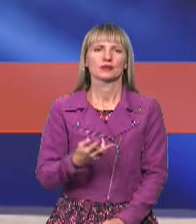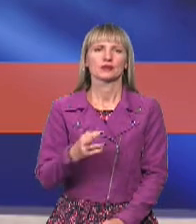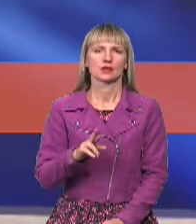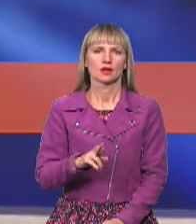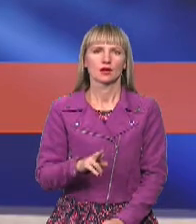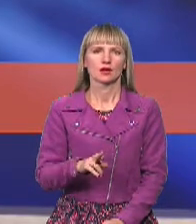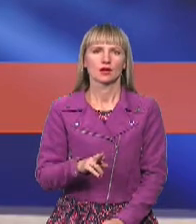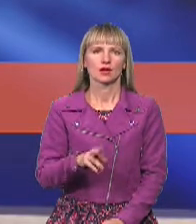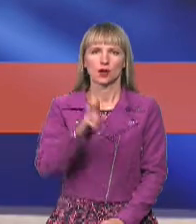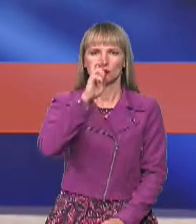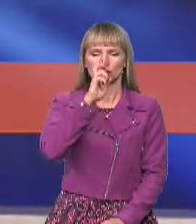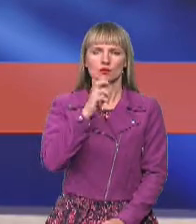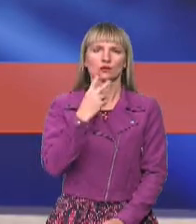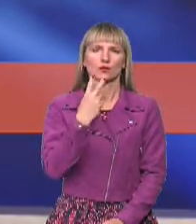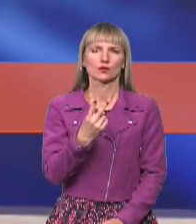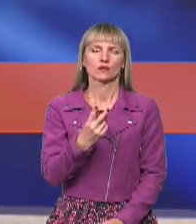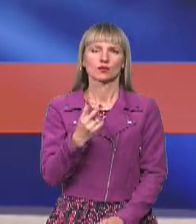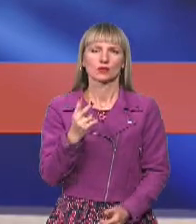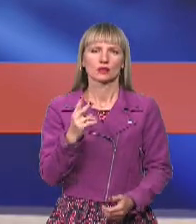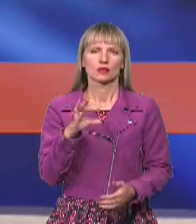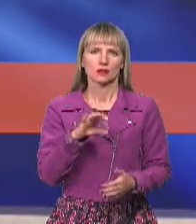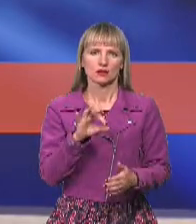опять-таки, государство предусмотрело